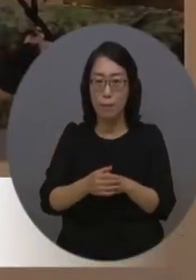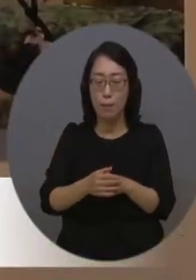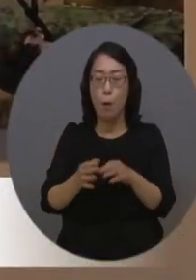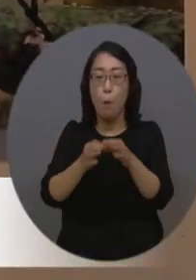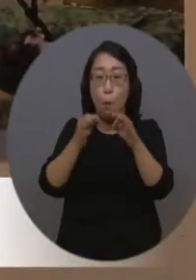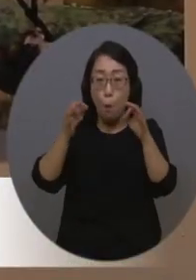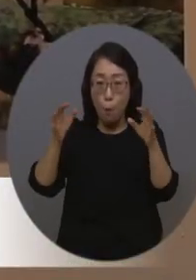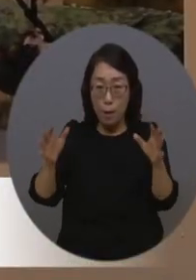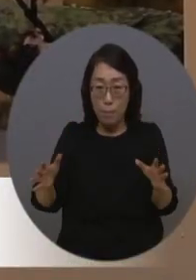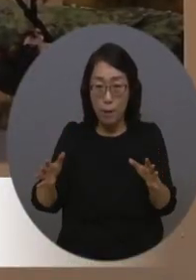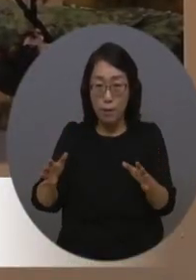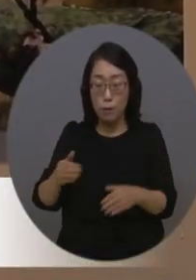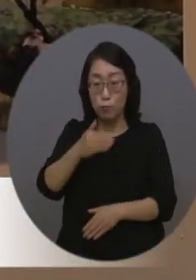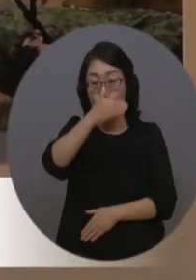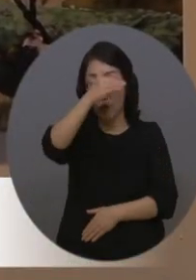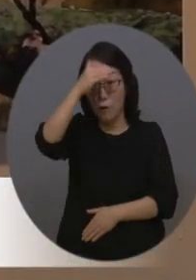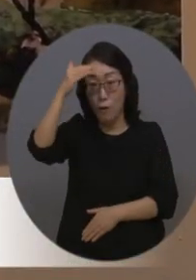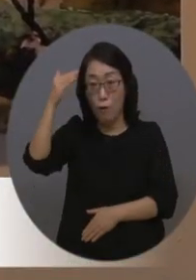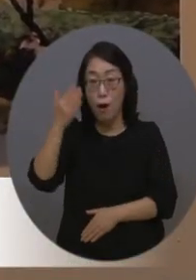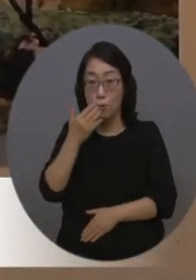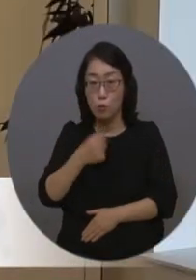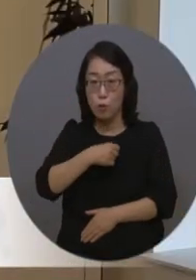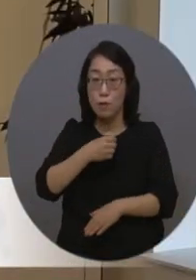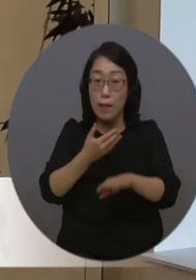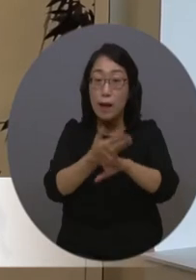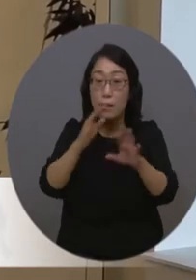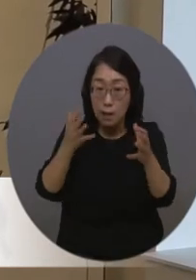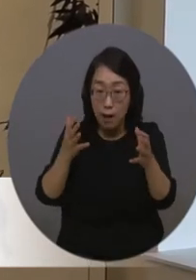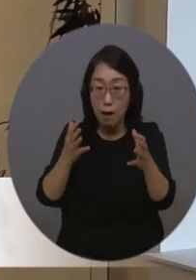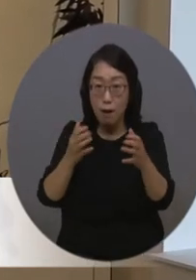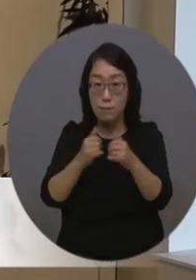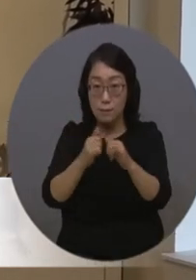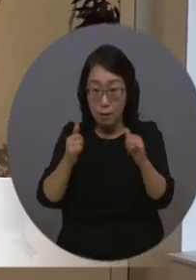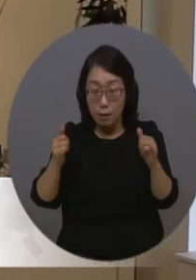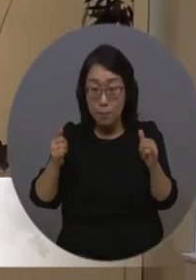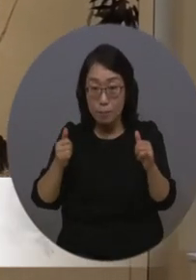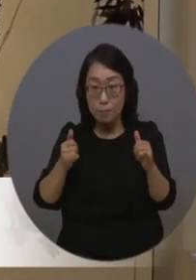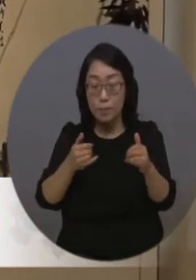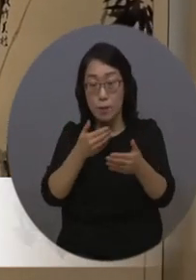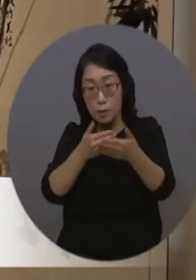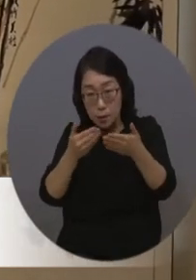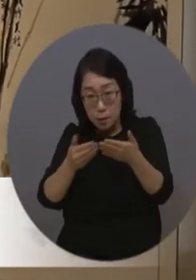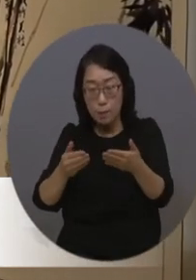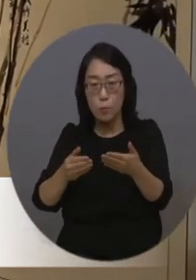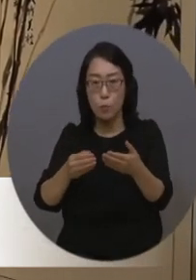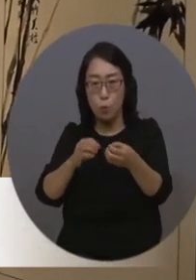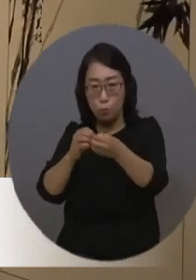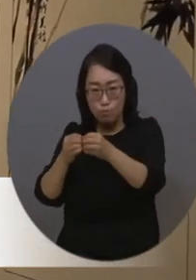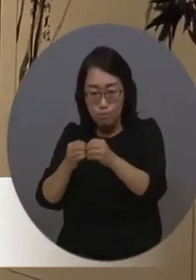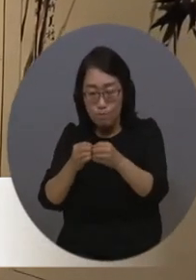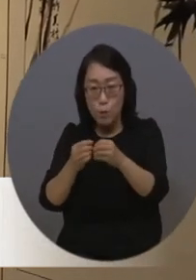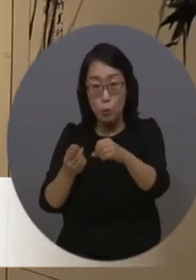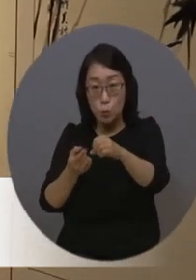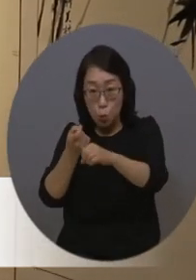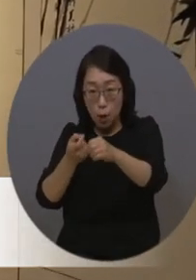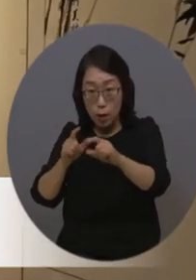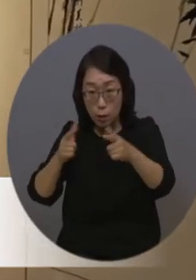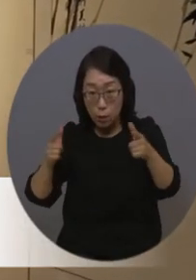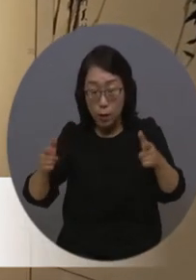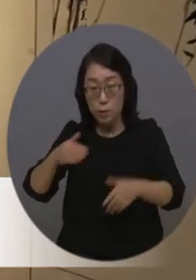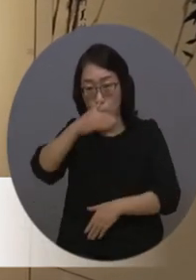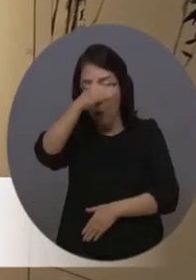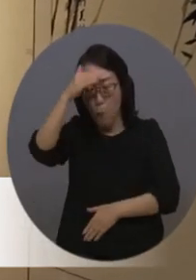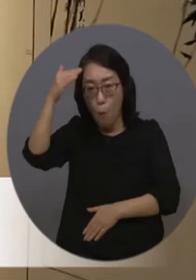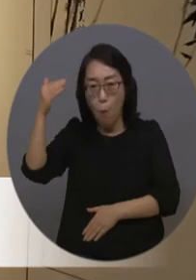보기 드문 그 중국 작가나 일본 작가들, 한국 작가들이 순천 지역에 와서 지금 전시된 작품이